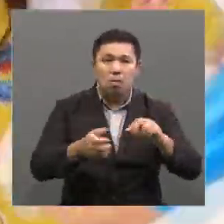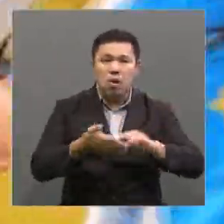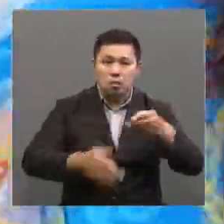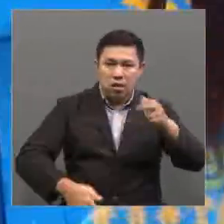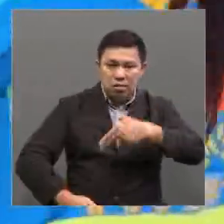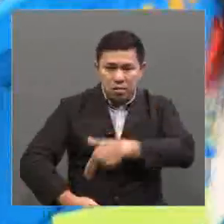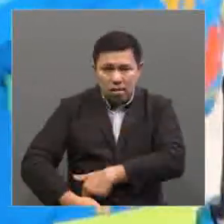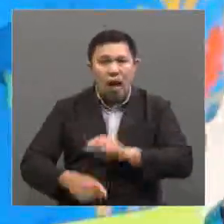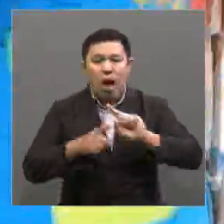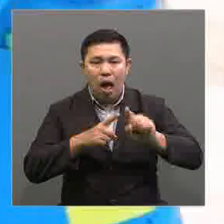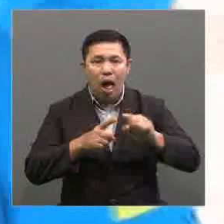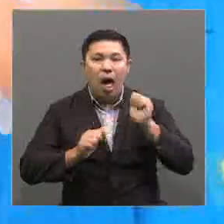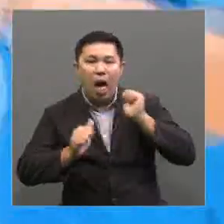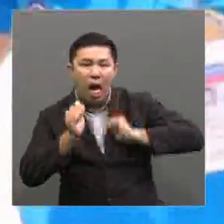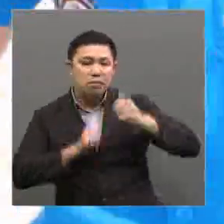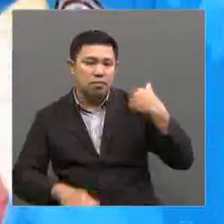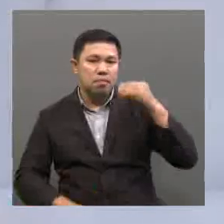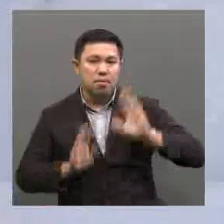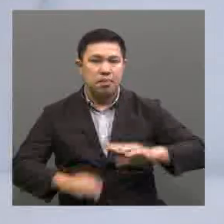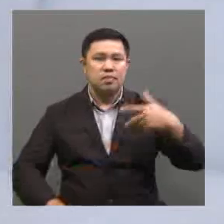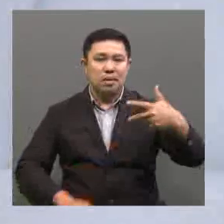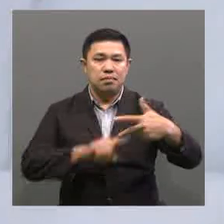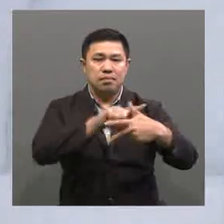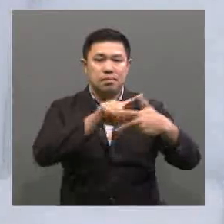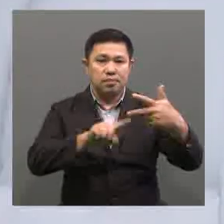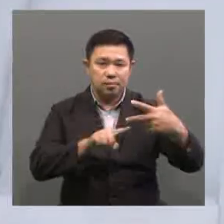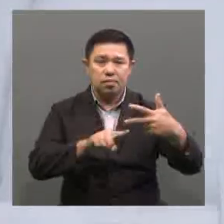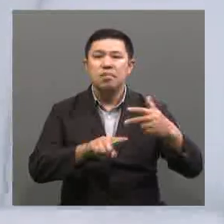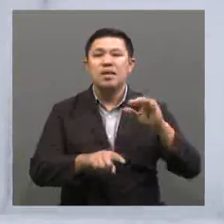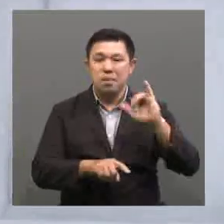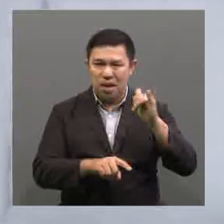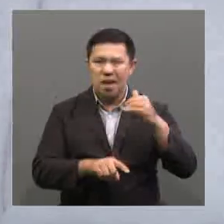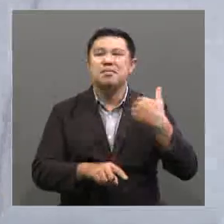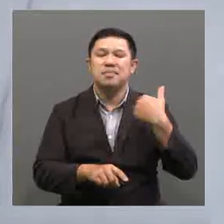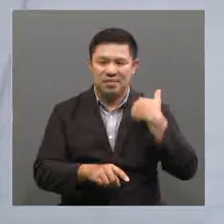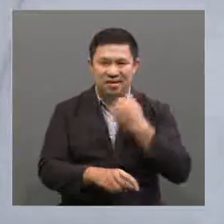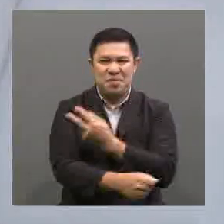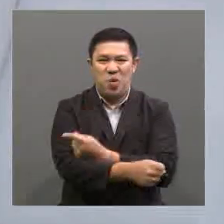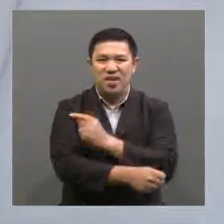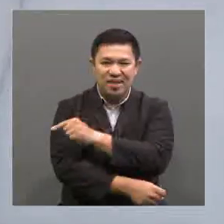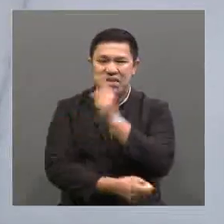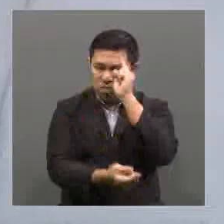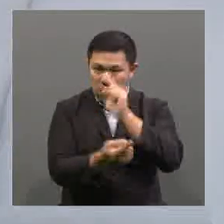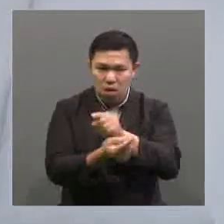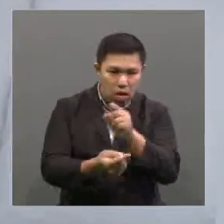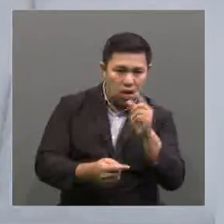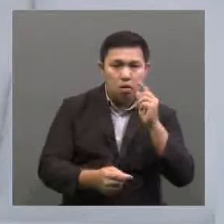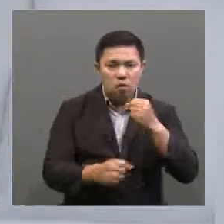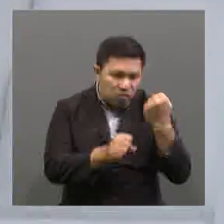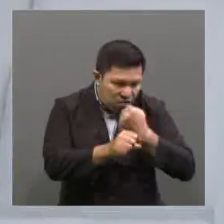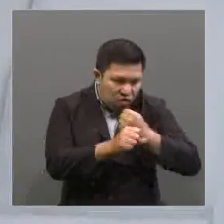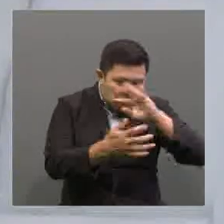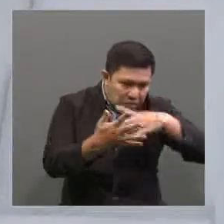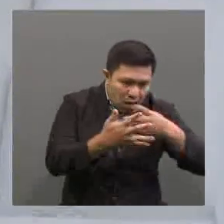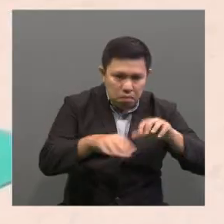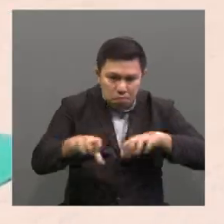ธปืนนี่เป็นการจำลองสถานการณ์3อย่างนะคะที่อาจจะเกิดขึ้นได้ในอนาคตก็มีการซักซ้อมเตรียมพร้อมเอา